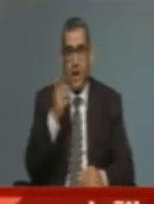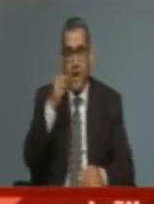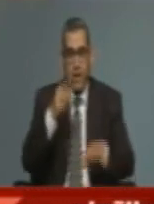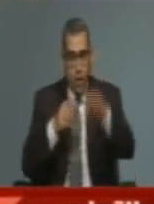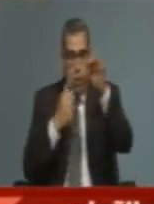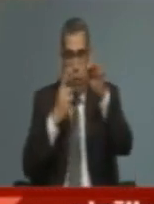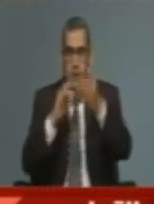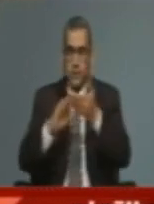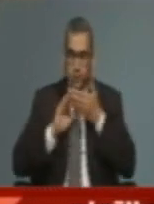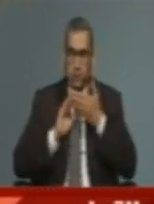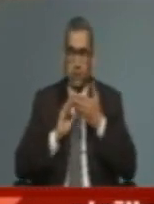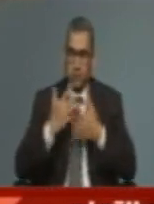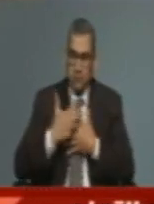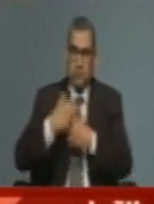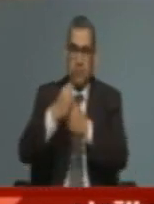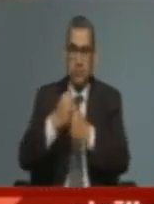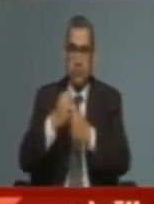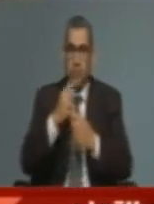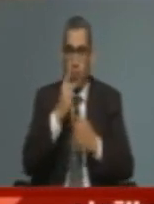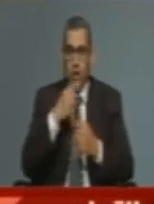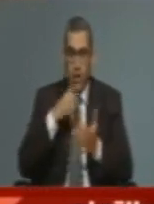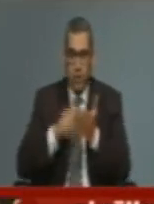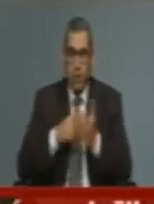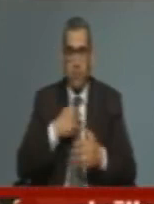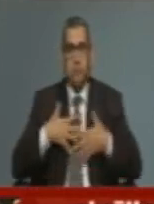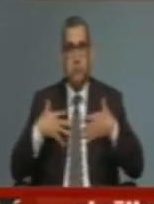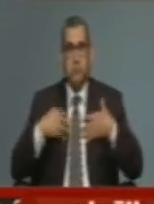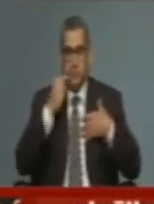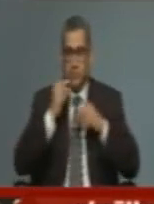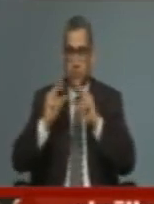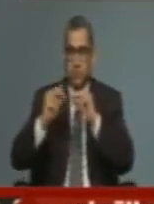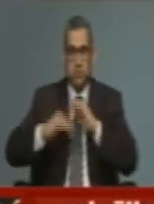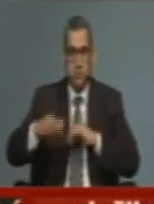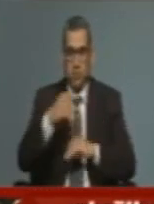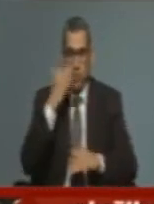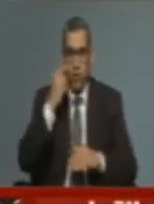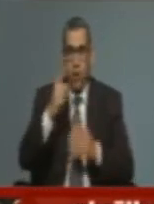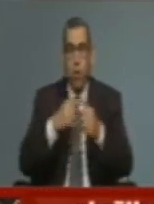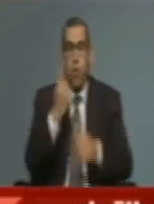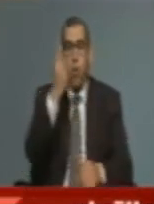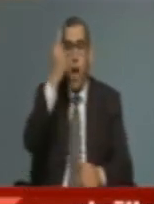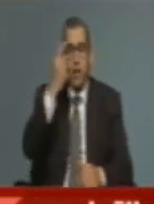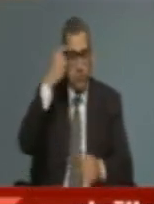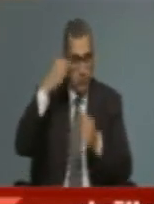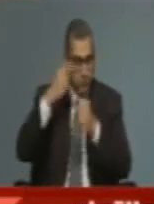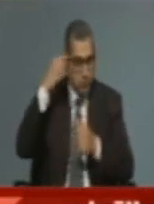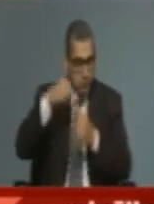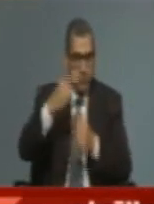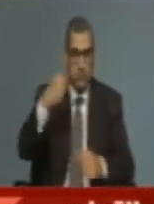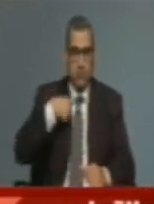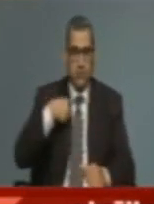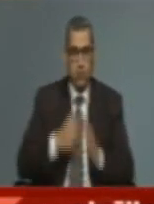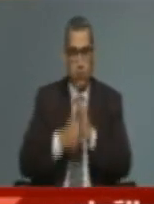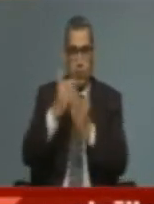افتكرتنا، فعلا انت اللي خليتنا نحس ان احنا زي باقي الناس. انت الوحيد اللي افتكرتنا ونصفتنا،